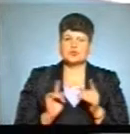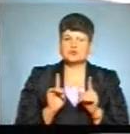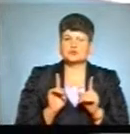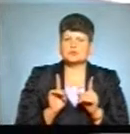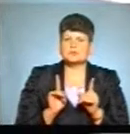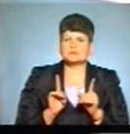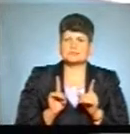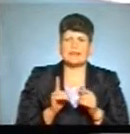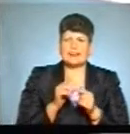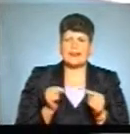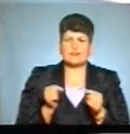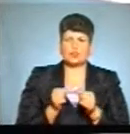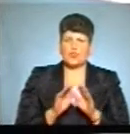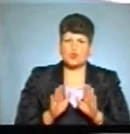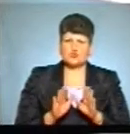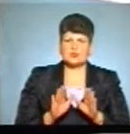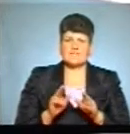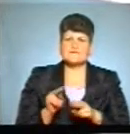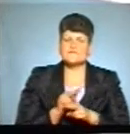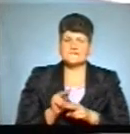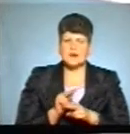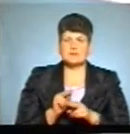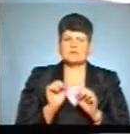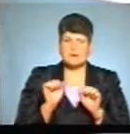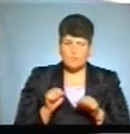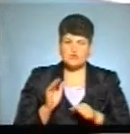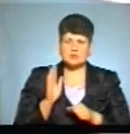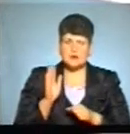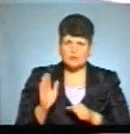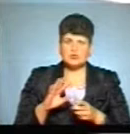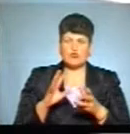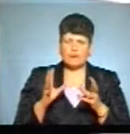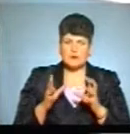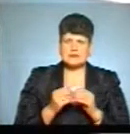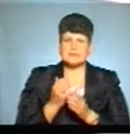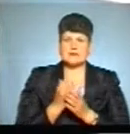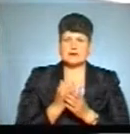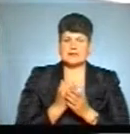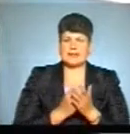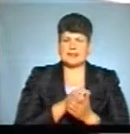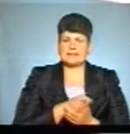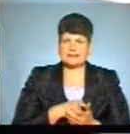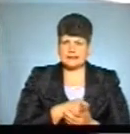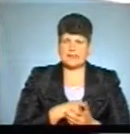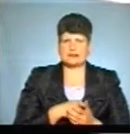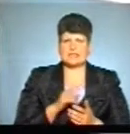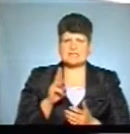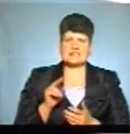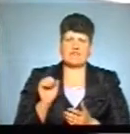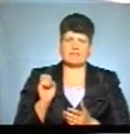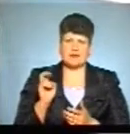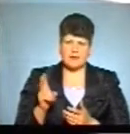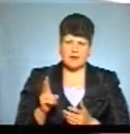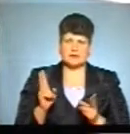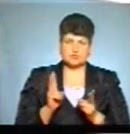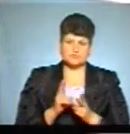якісь там неточності, то виправити можна буде, то в принципі кандидати, ЦВК йде на зустріч для того, щоб ці моменти